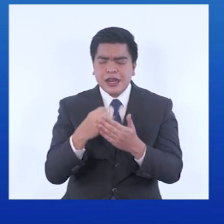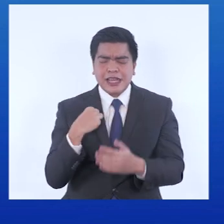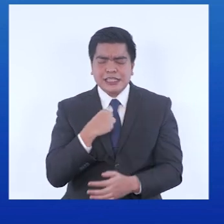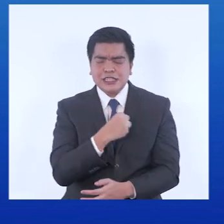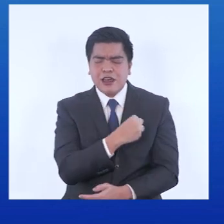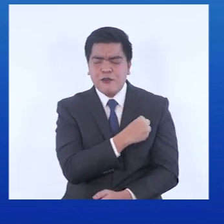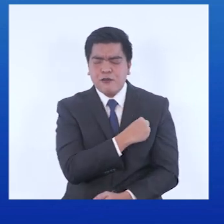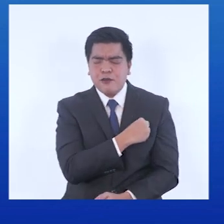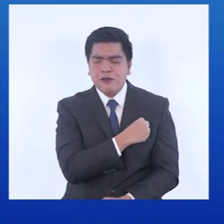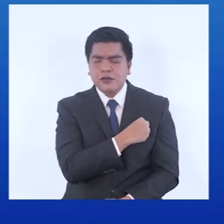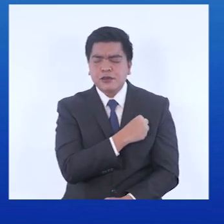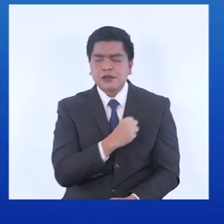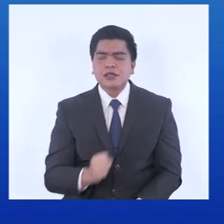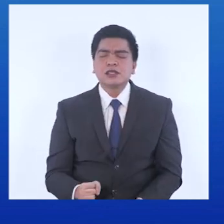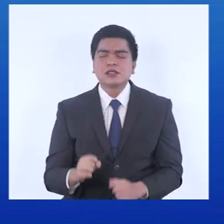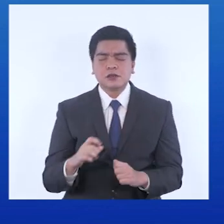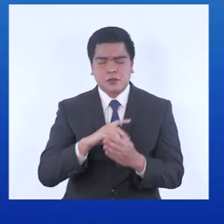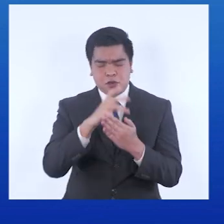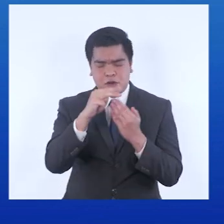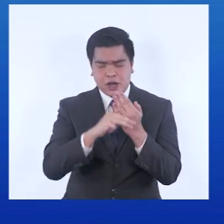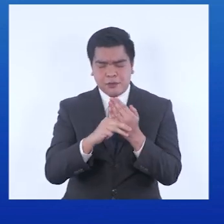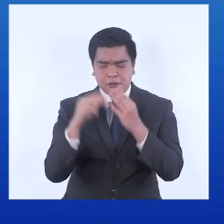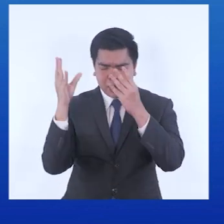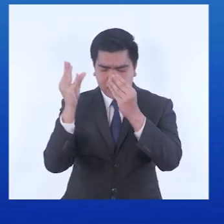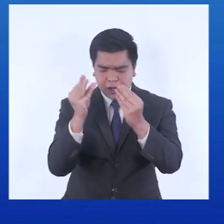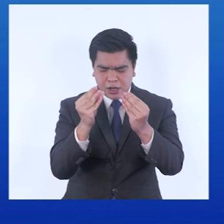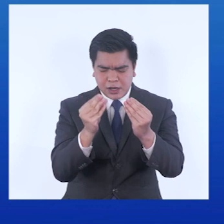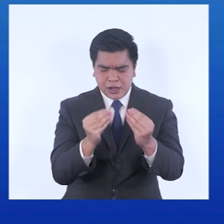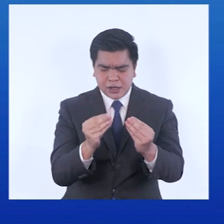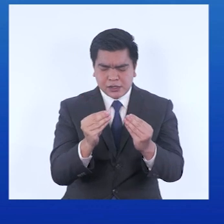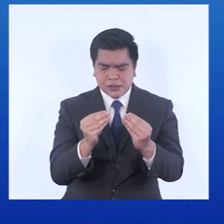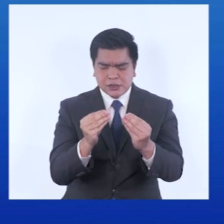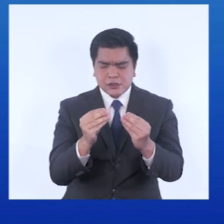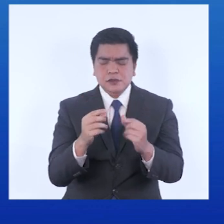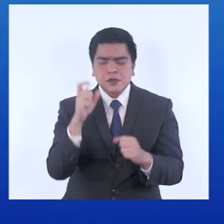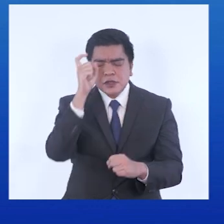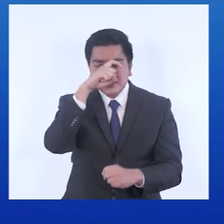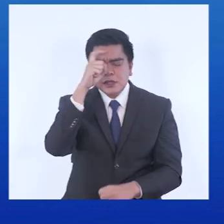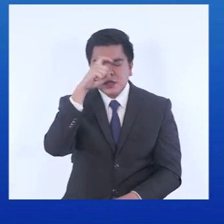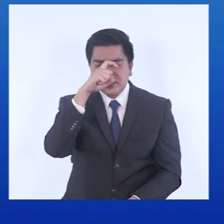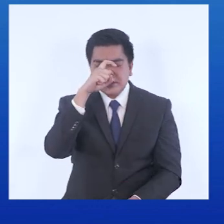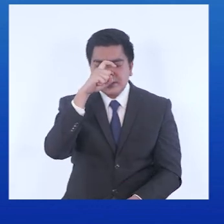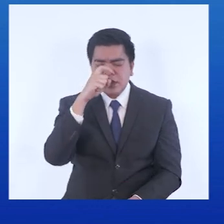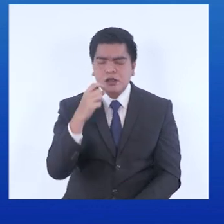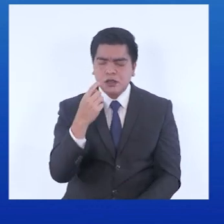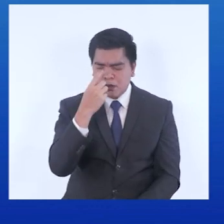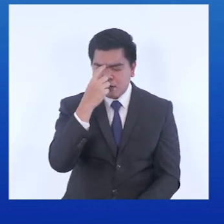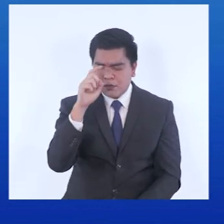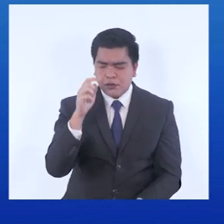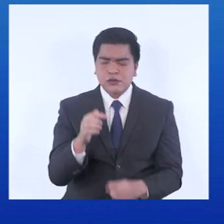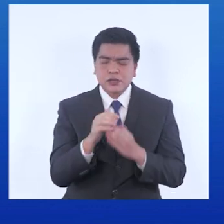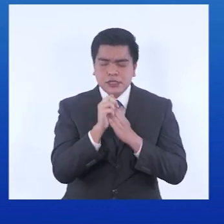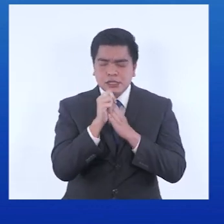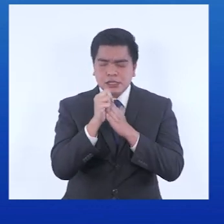ang karunungan at kapangyarihan upang mapangunahan pang bawat isa sa amin sa mataas na uri po